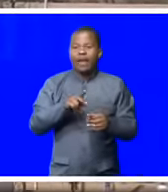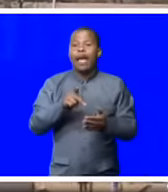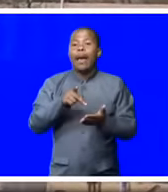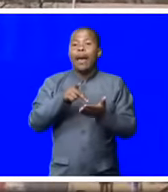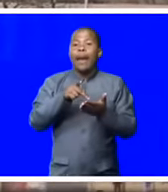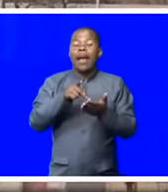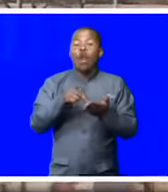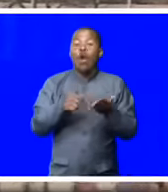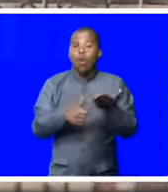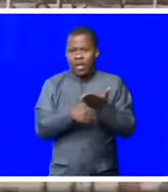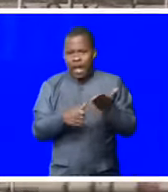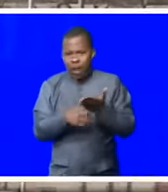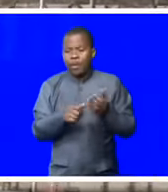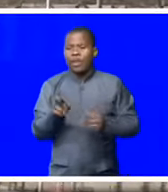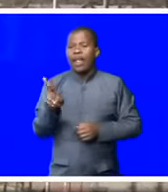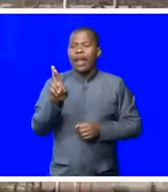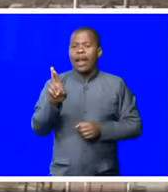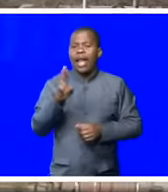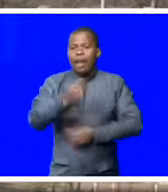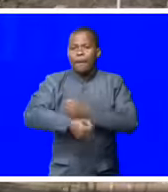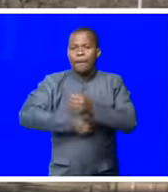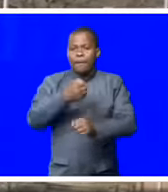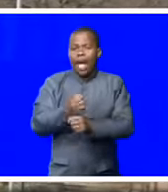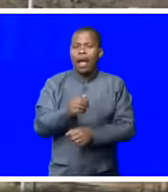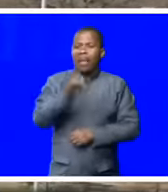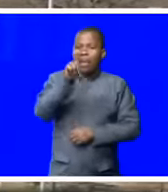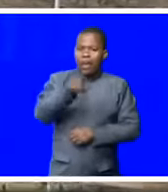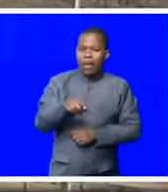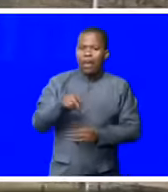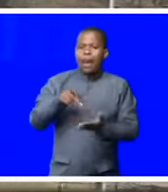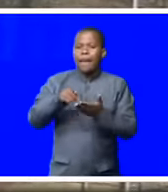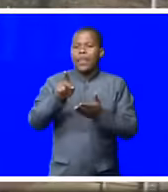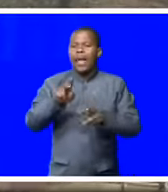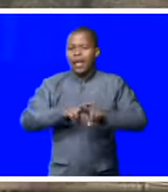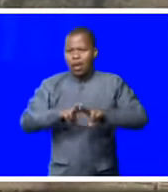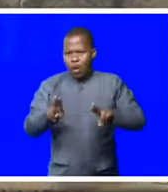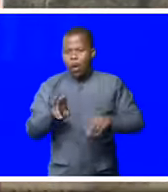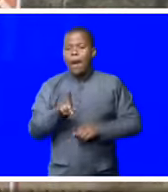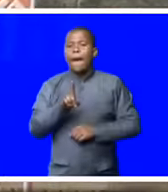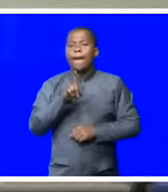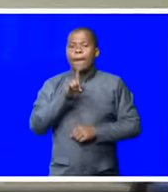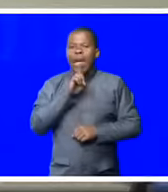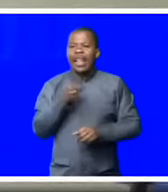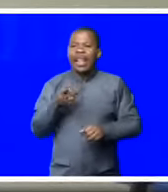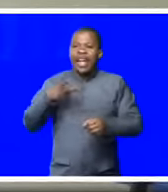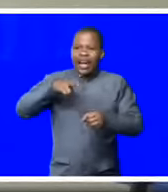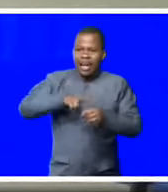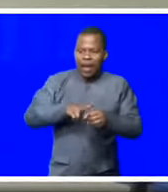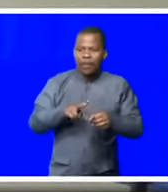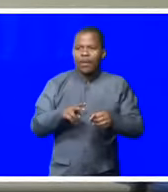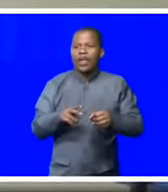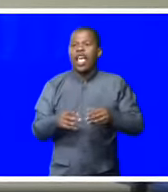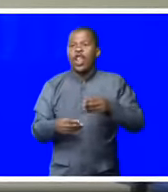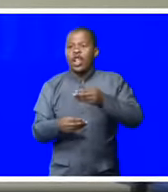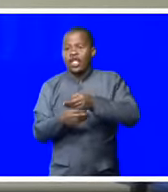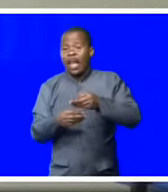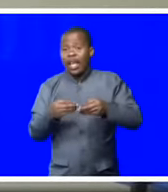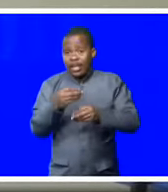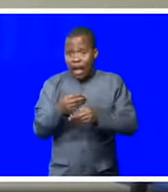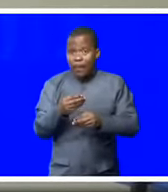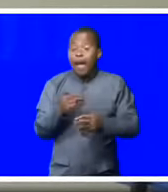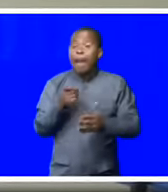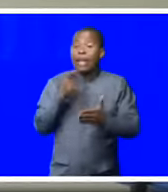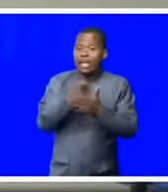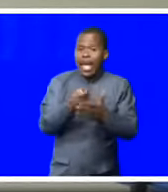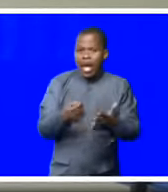rates labani laba kusho ukuthi ema properties abo bawathenga nje lamanye abo